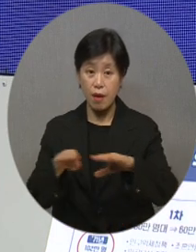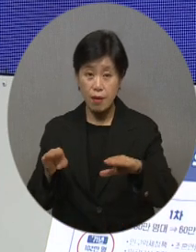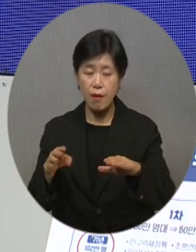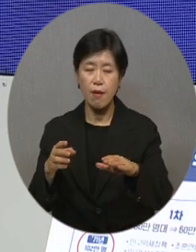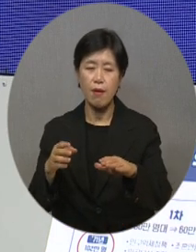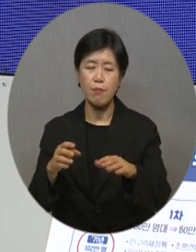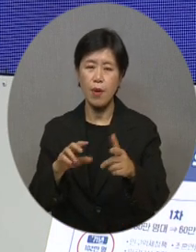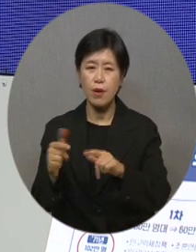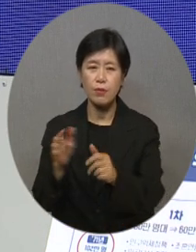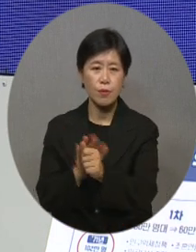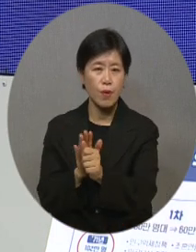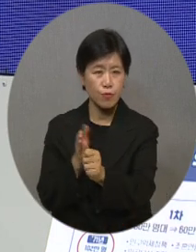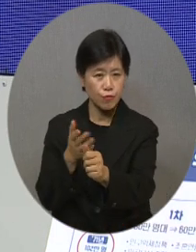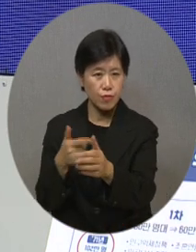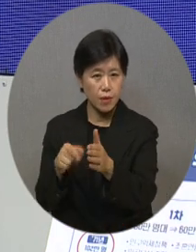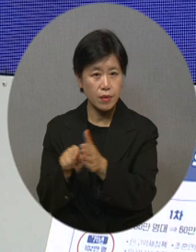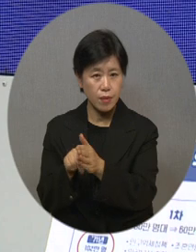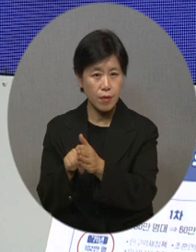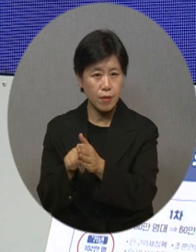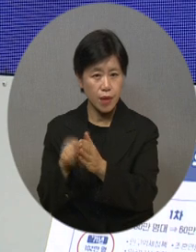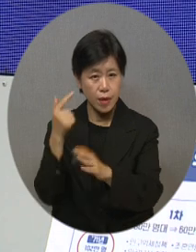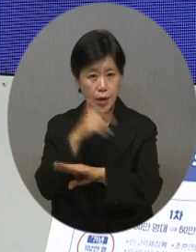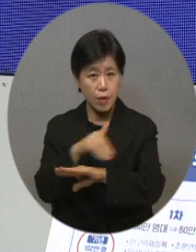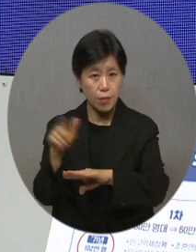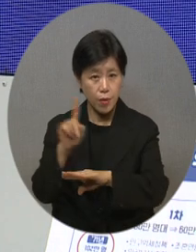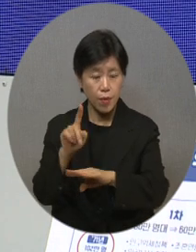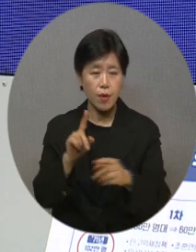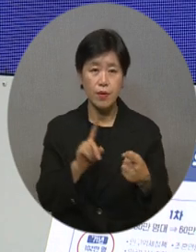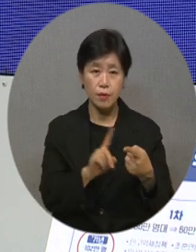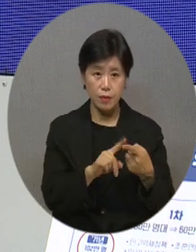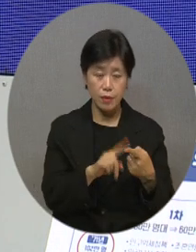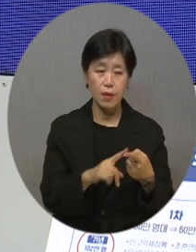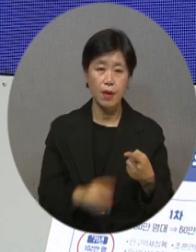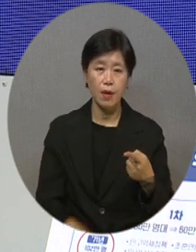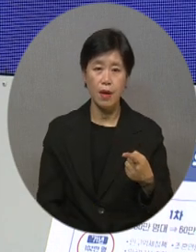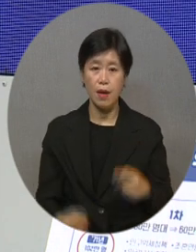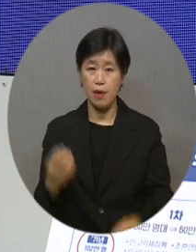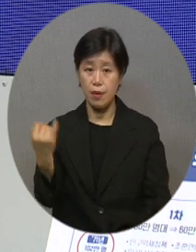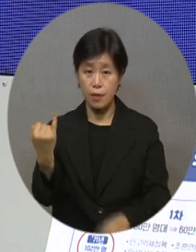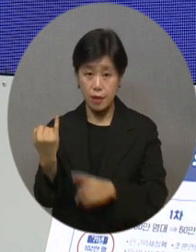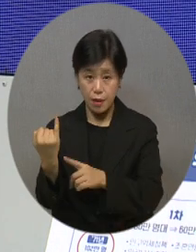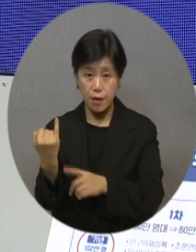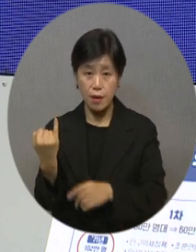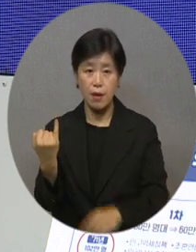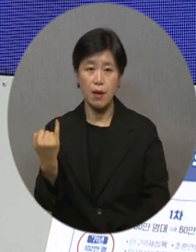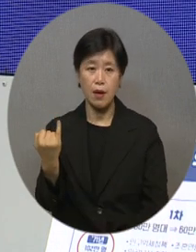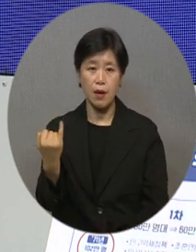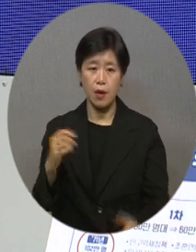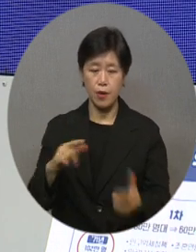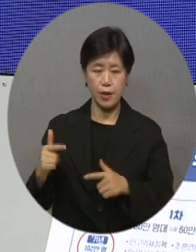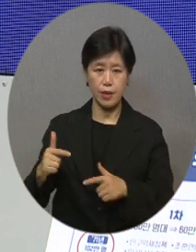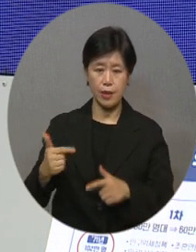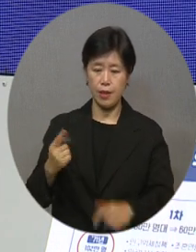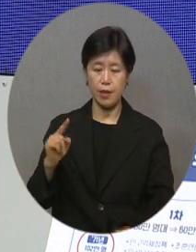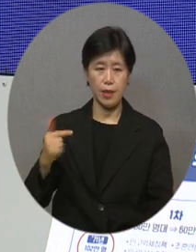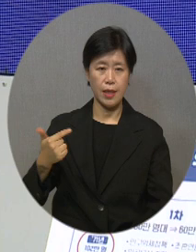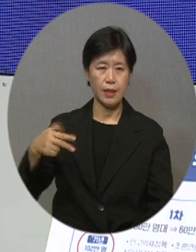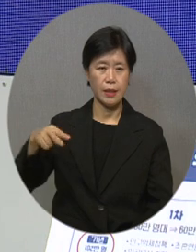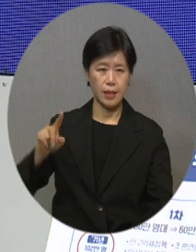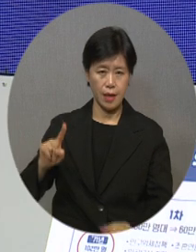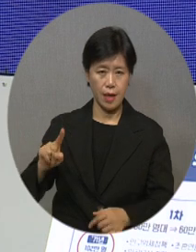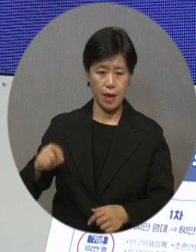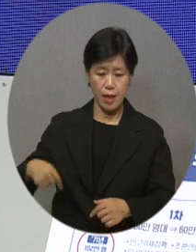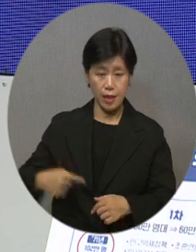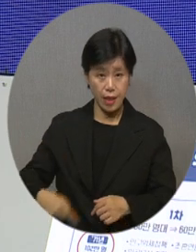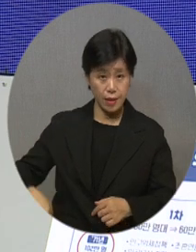그 측정을 하려고 합니다. 그래서 이제 여성분 같은 경우는 지금 여러 가지 그 난자가 제대로 이렇게 지금 활동성이